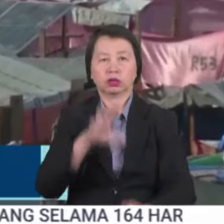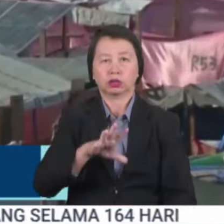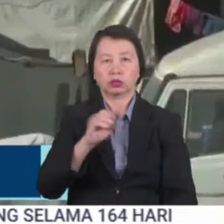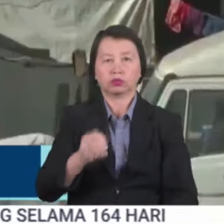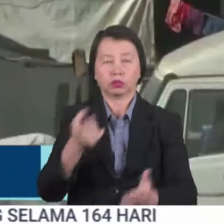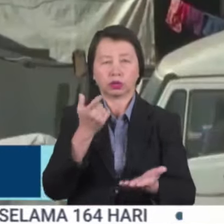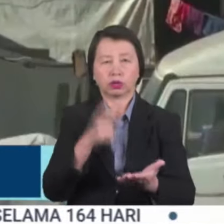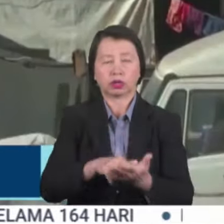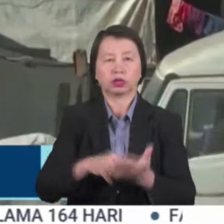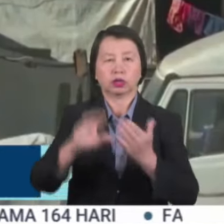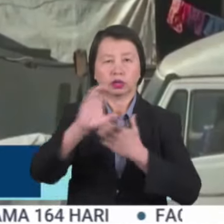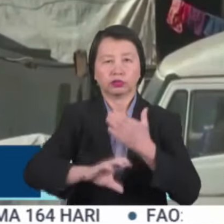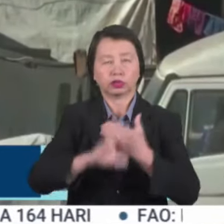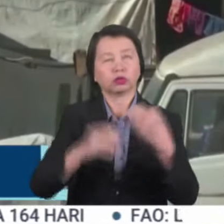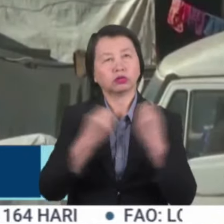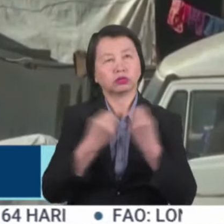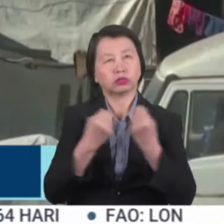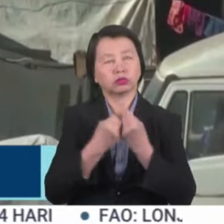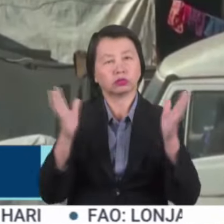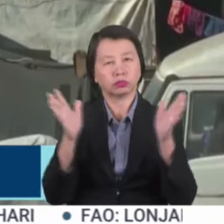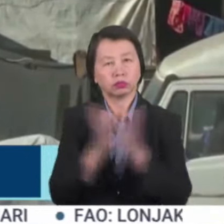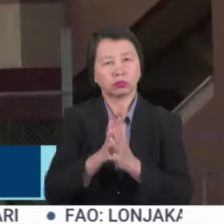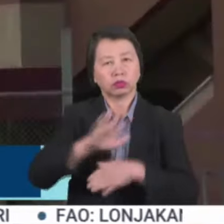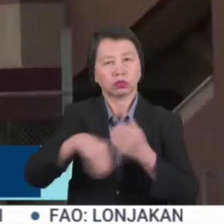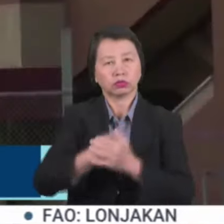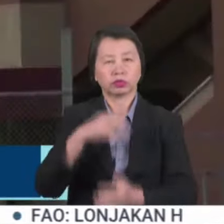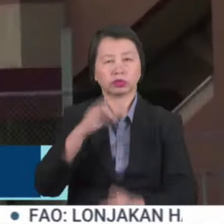orang lagi cedera menjadikan jumlah keseluruhannya